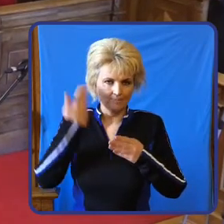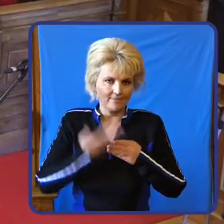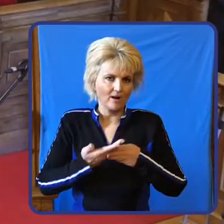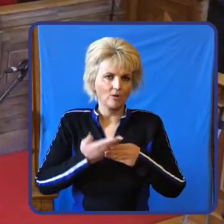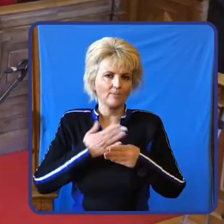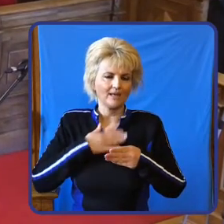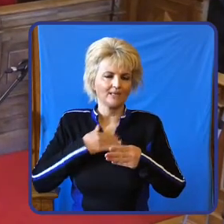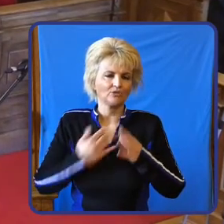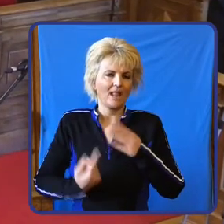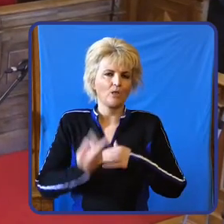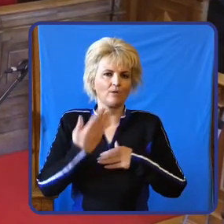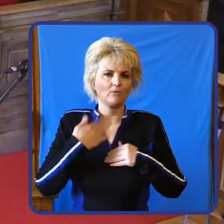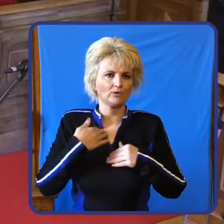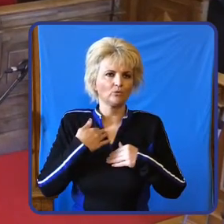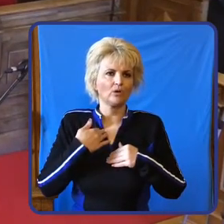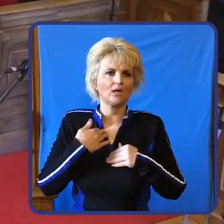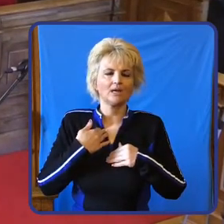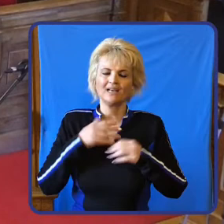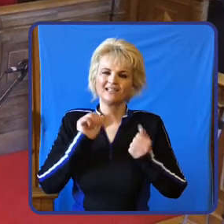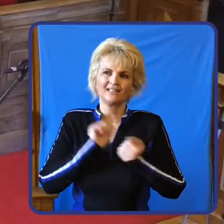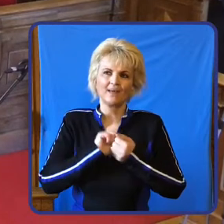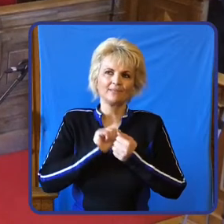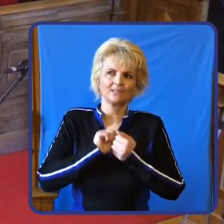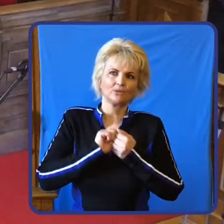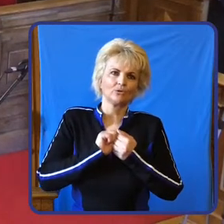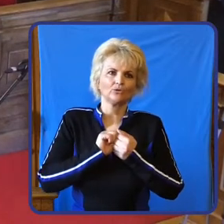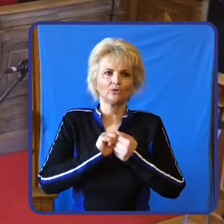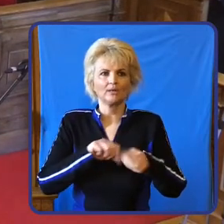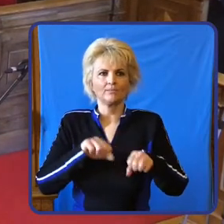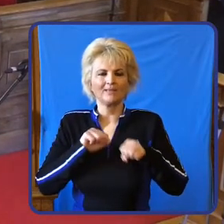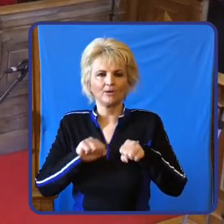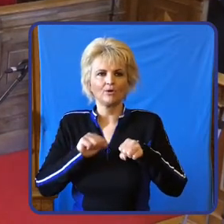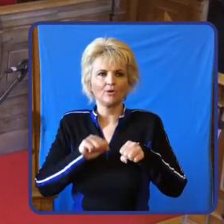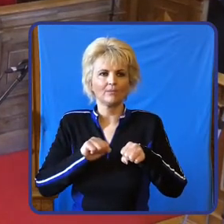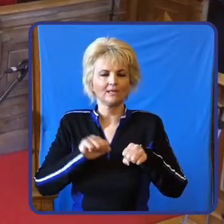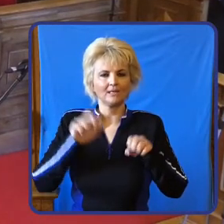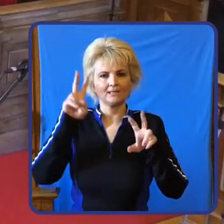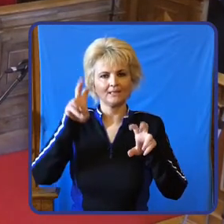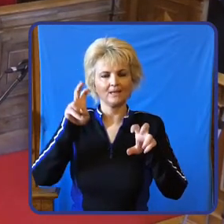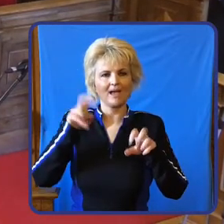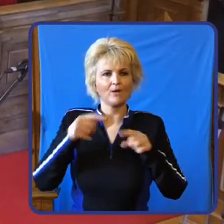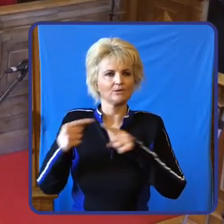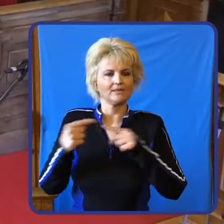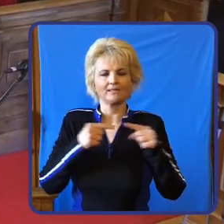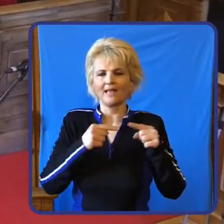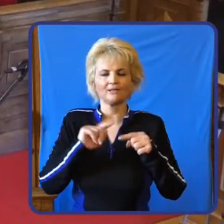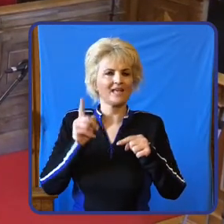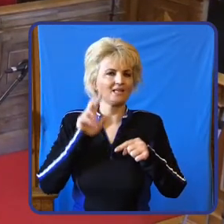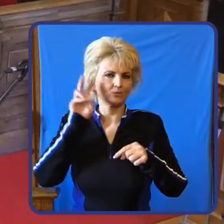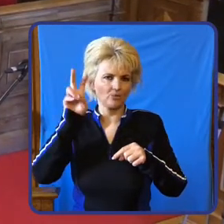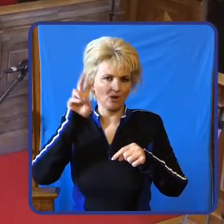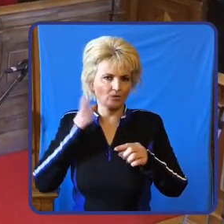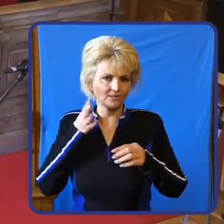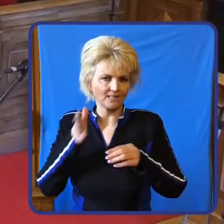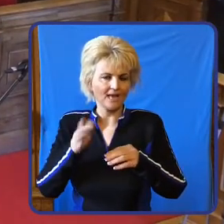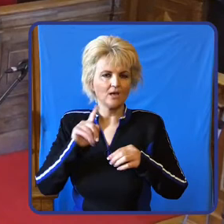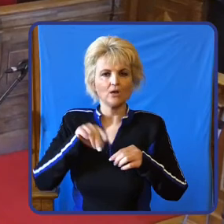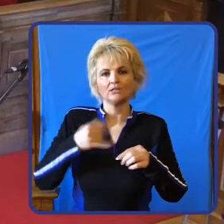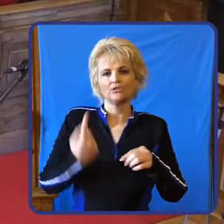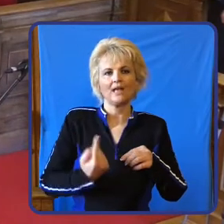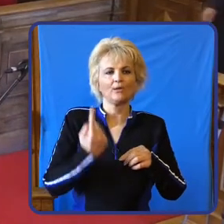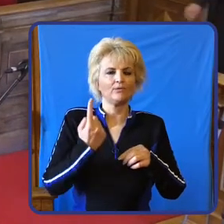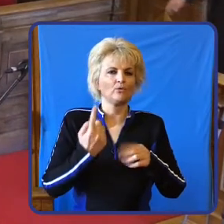is előfordul az, hogy nem biztos, hogy kibírom azt, hogy egy adott témához vagy vitához ne szóljak hozzá, és az is előfordul, hogy